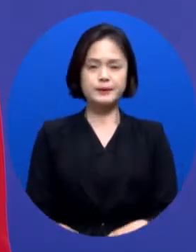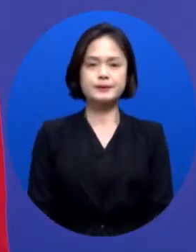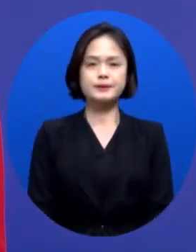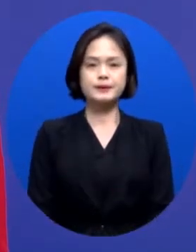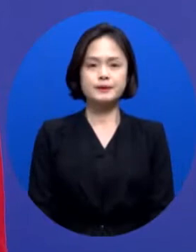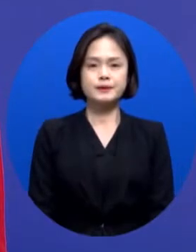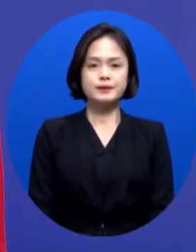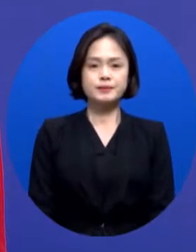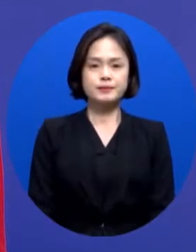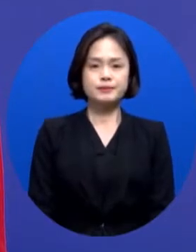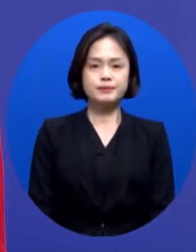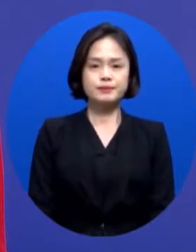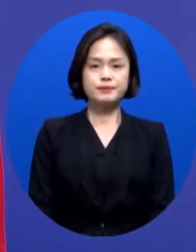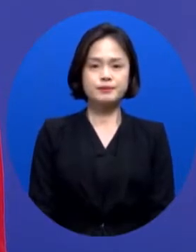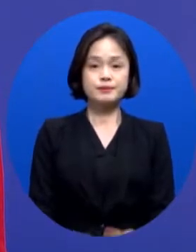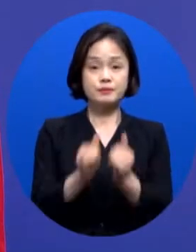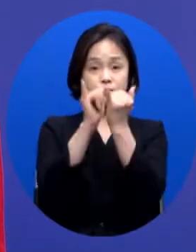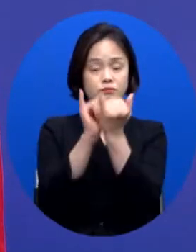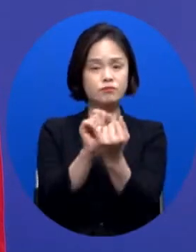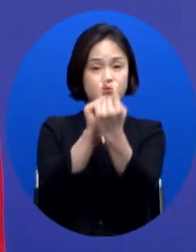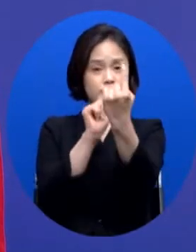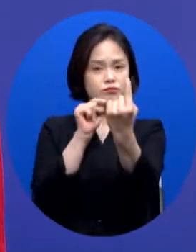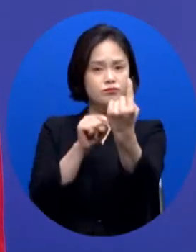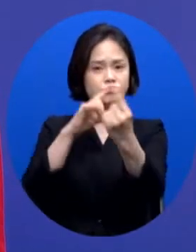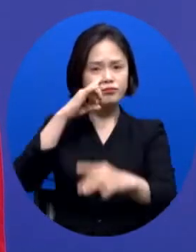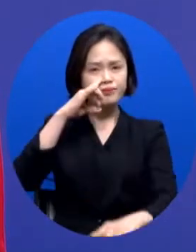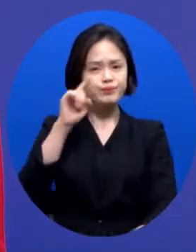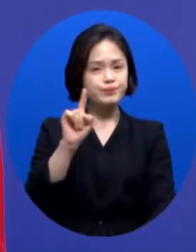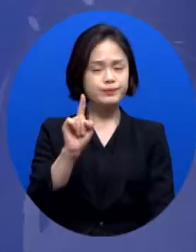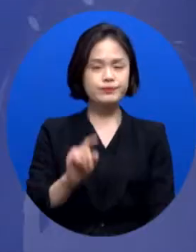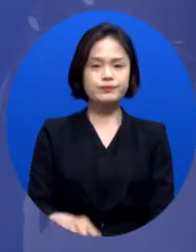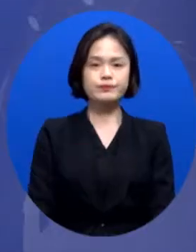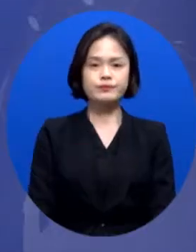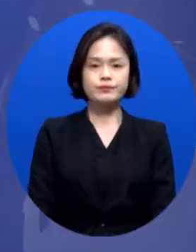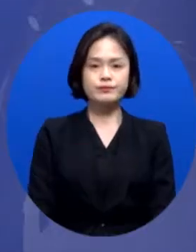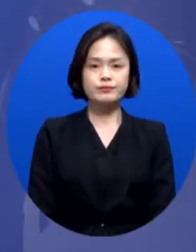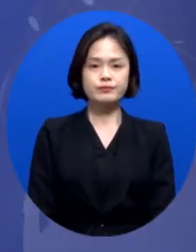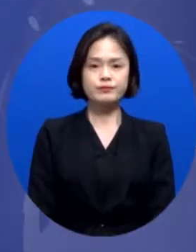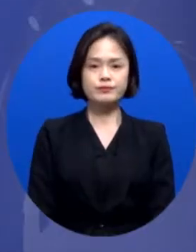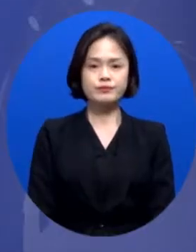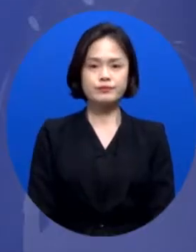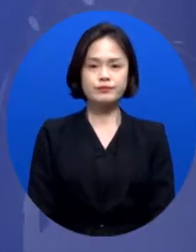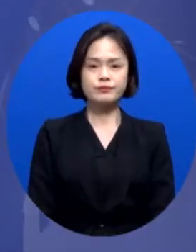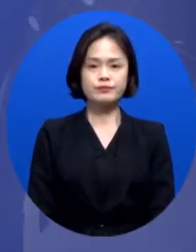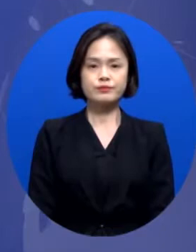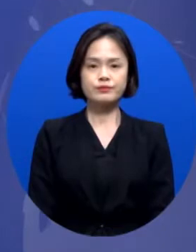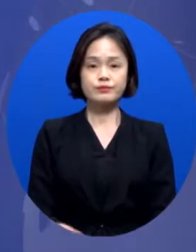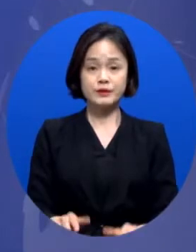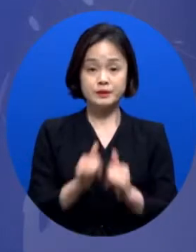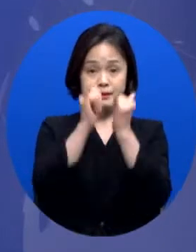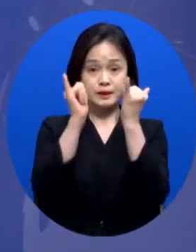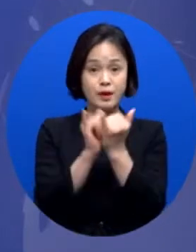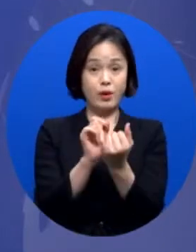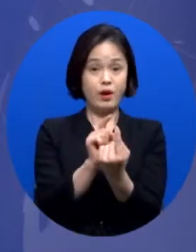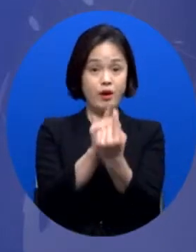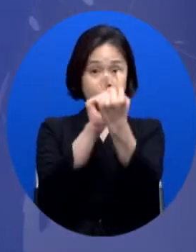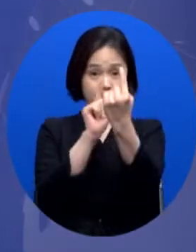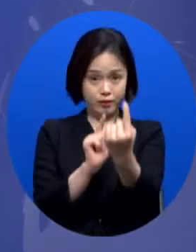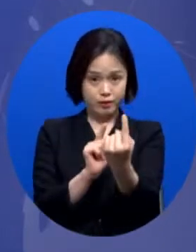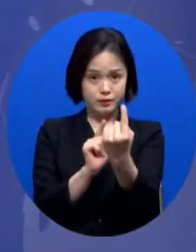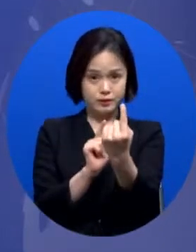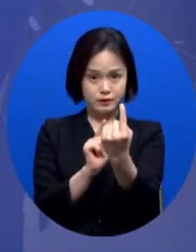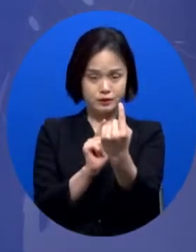이 거리두기 이슈에도 다시 한번 국민의 관심이 모이고 있다고요. 네, 그렇습니다. 일단 현재 시행되고 있는 사회적 거리두기는 다음